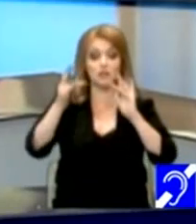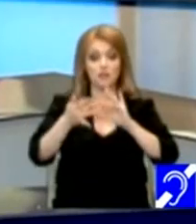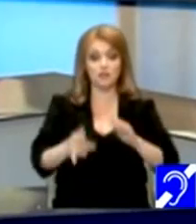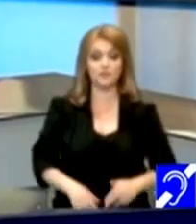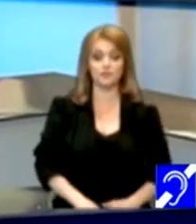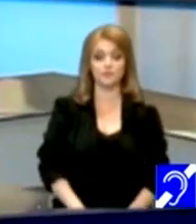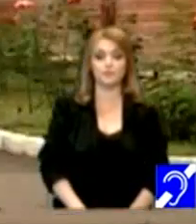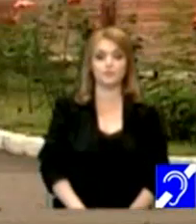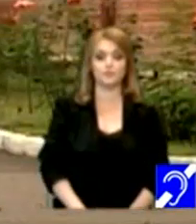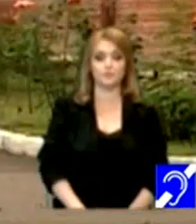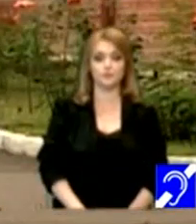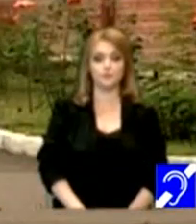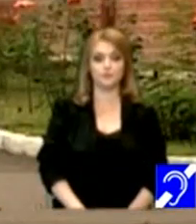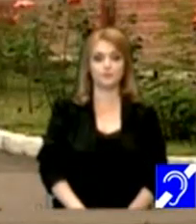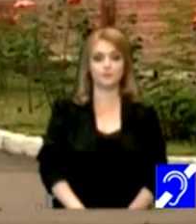învățământ.